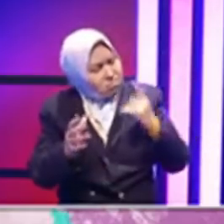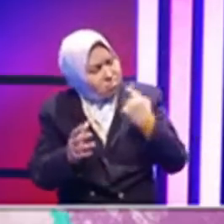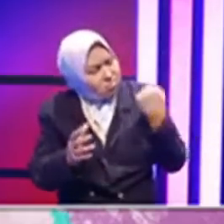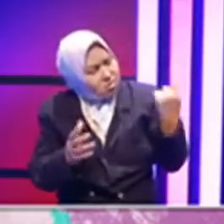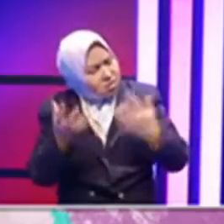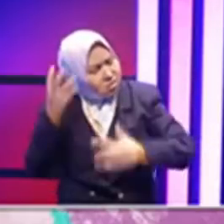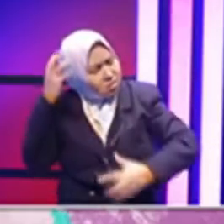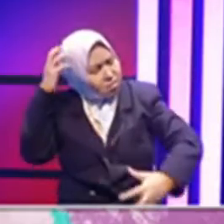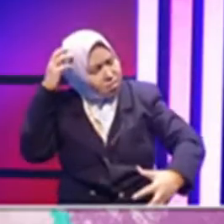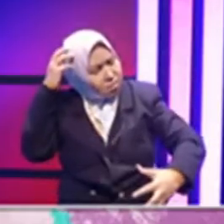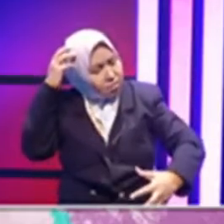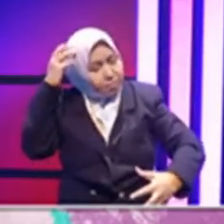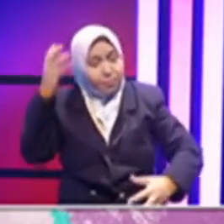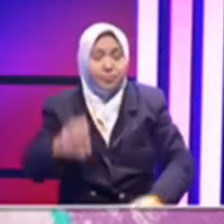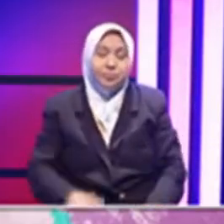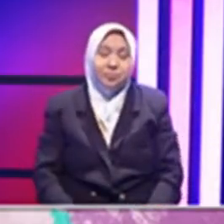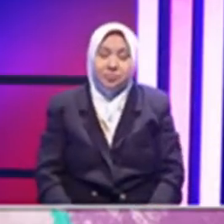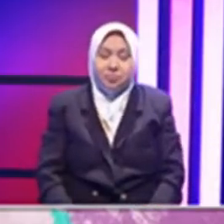مريج